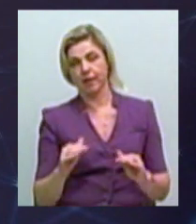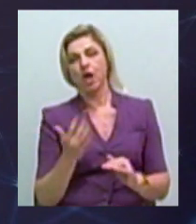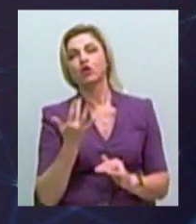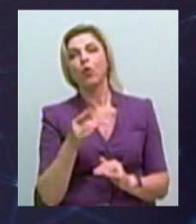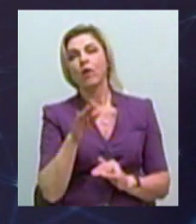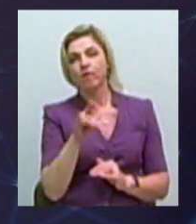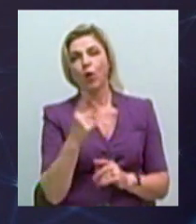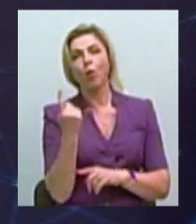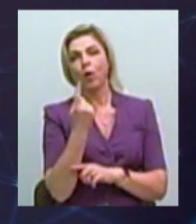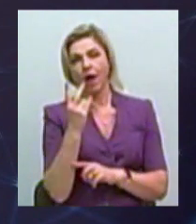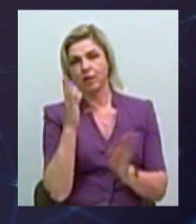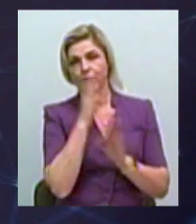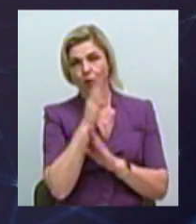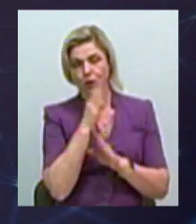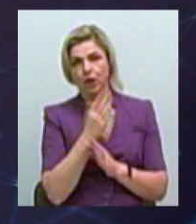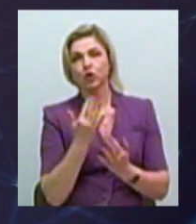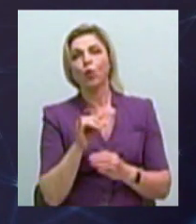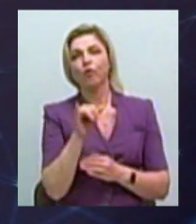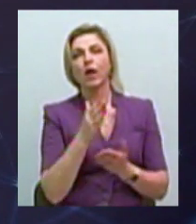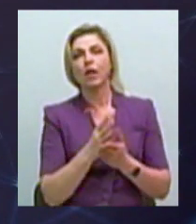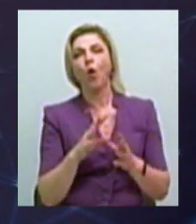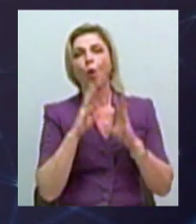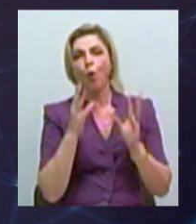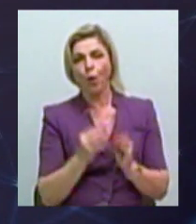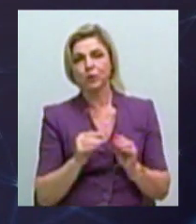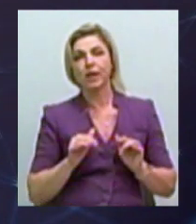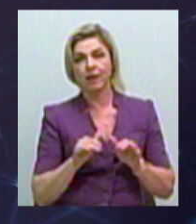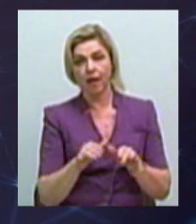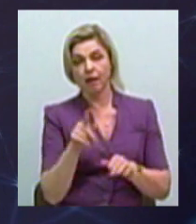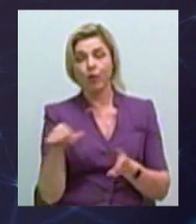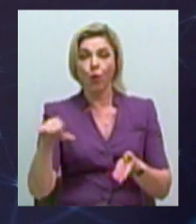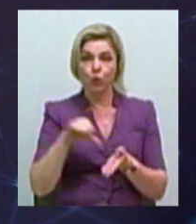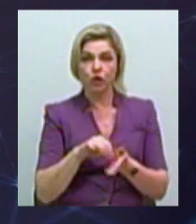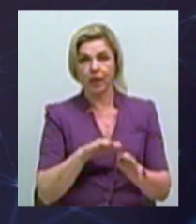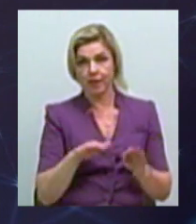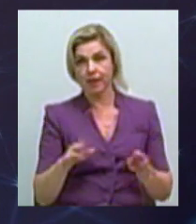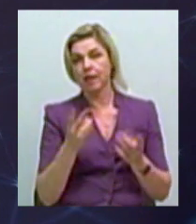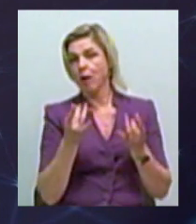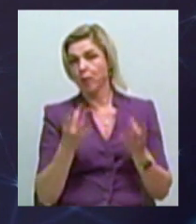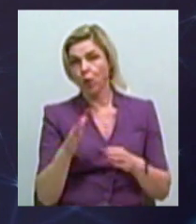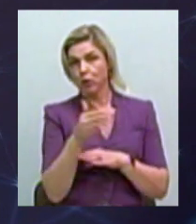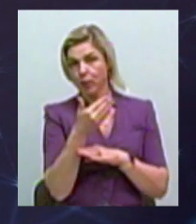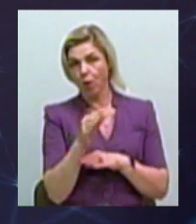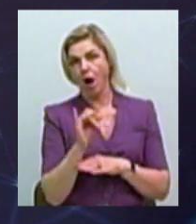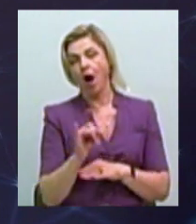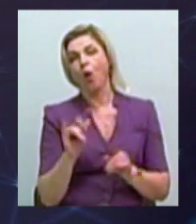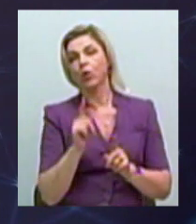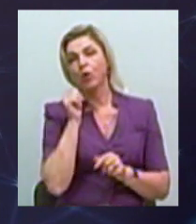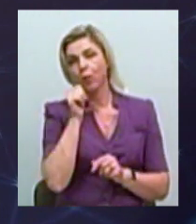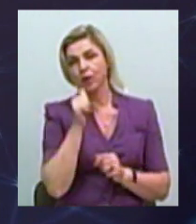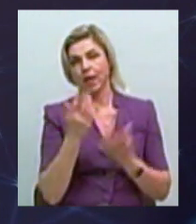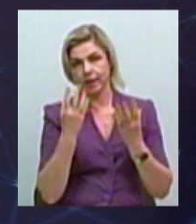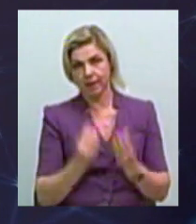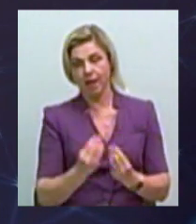свіжому повітрі, скільки у вас є спільних справ. Ви навіть можете залучити дитину не просто до прогулянок, а до звичайних буденних справ, які ви